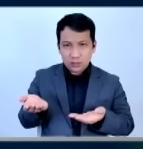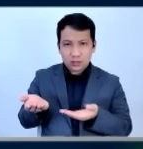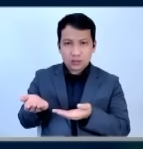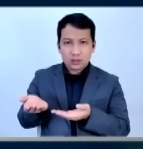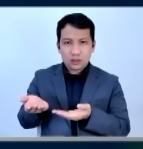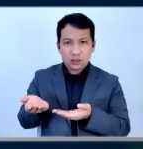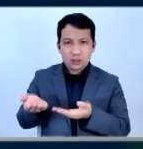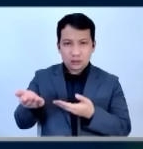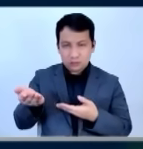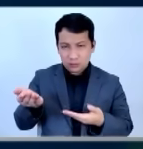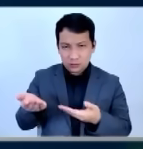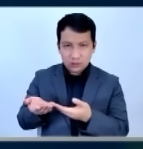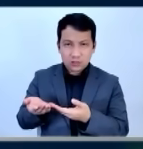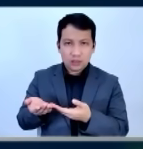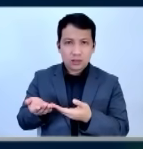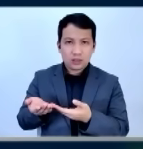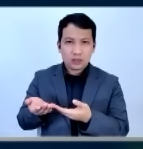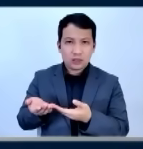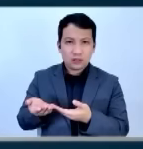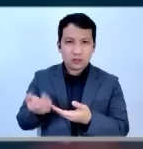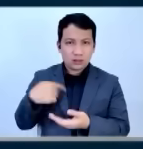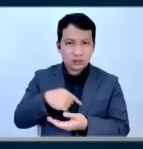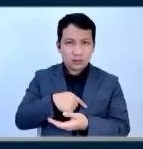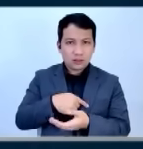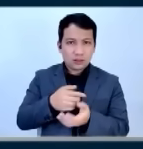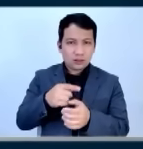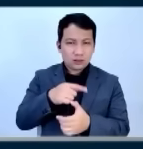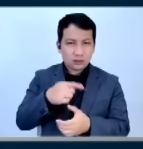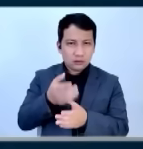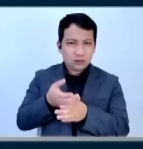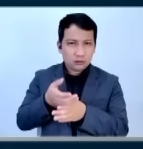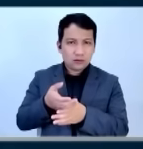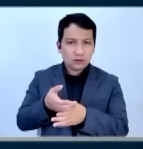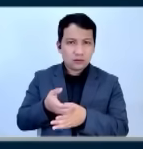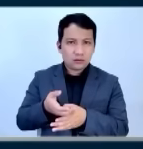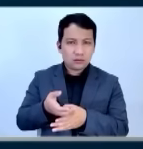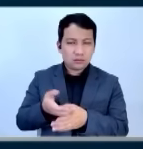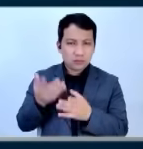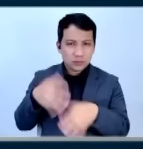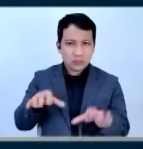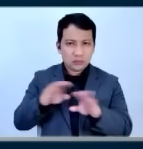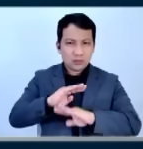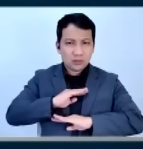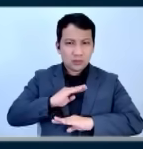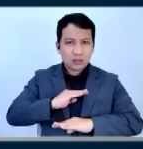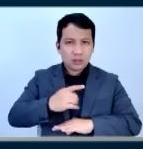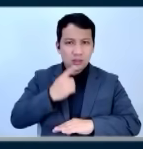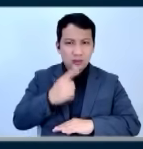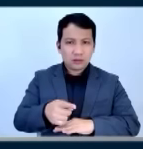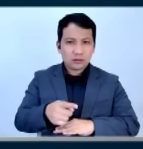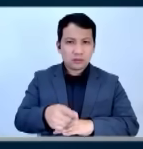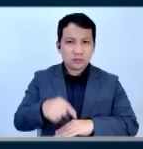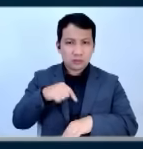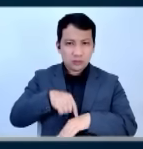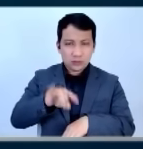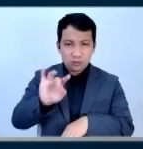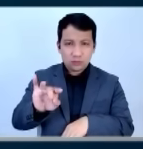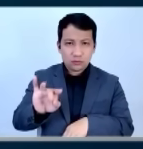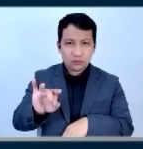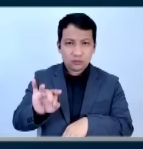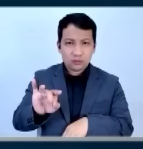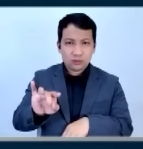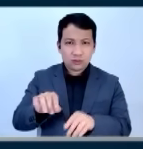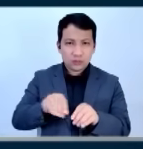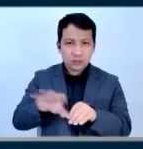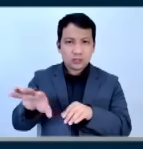nitong mabangga ang ating bangka. Hindi dyan nakontento ang China. Mag-aalas 8 nang simulan nilang bombahin ng